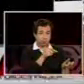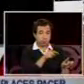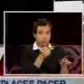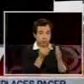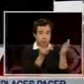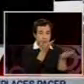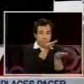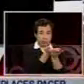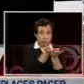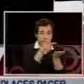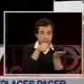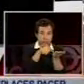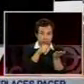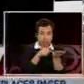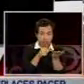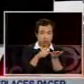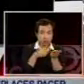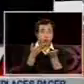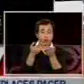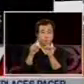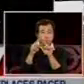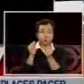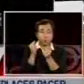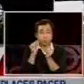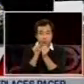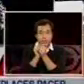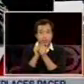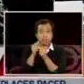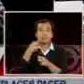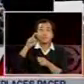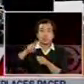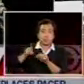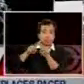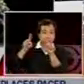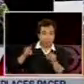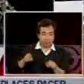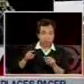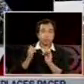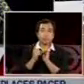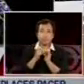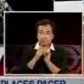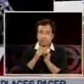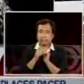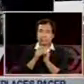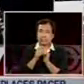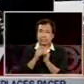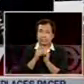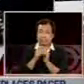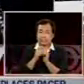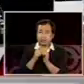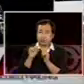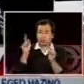naka-attach dun sa request for subpoena. Now, and therefore, it would go into the issue of the